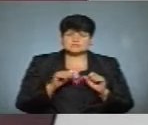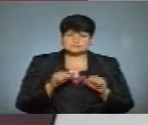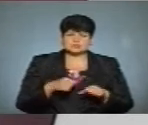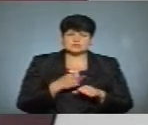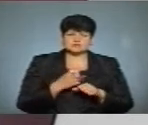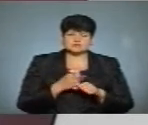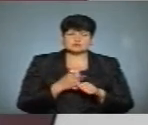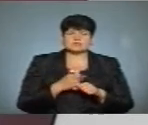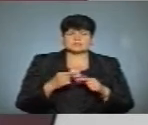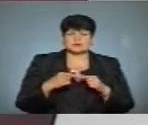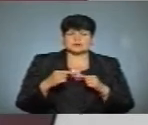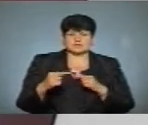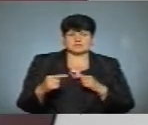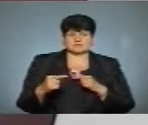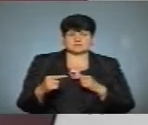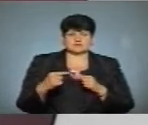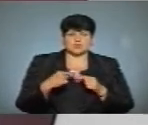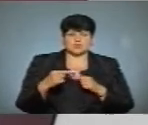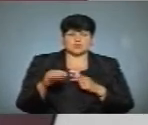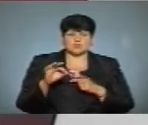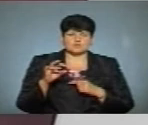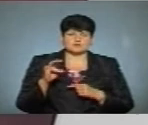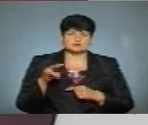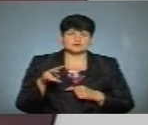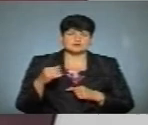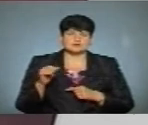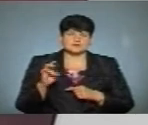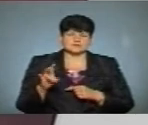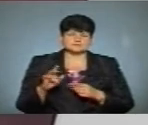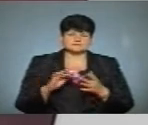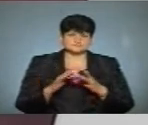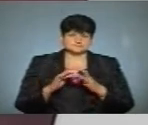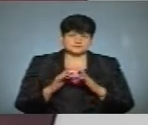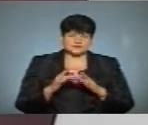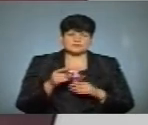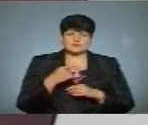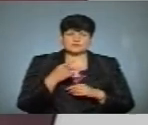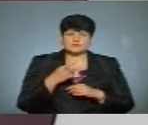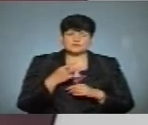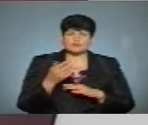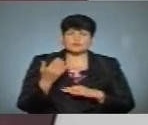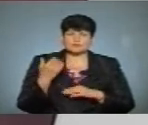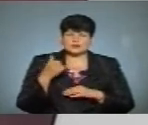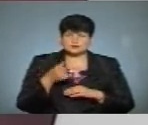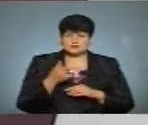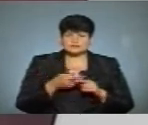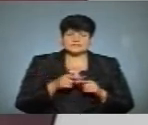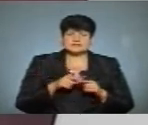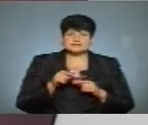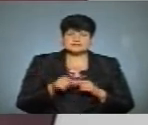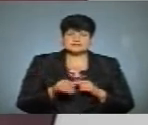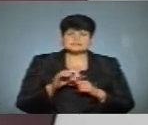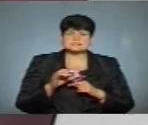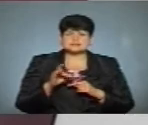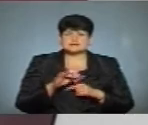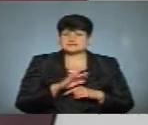онлайн, каже начальниця Тернопільського відділу ведення Державного реєстру виборців Ірина Бурда. За її словами, у попередні роки цей електронний сервіс